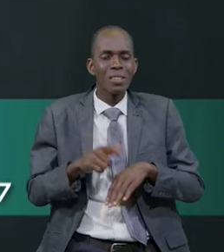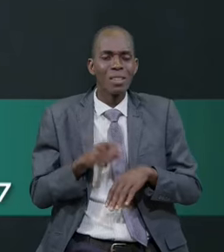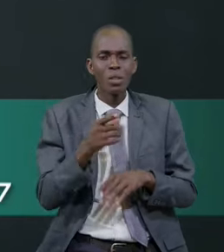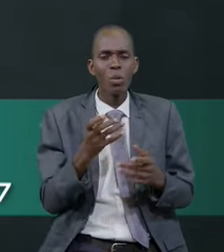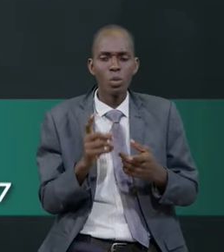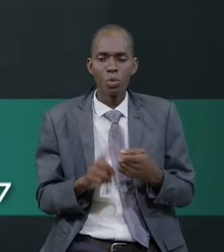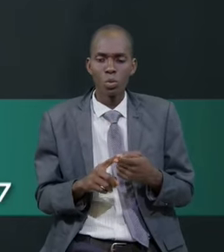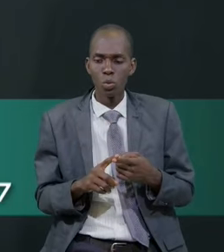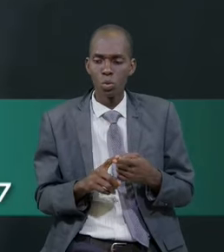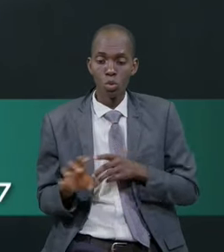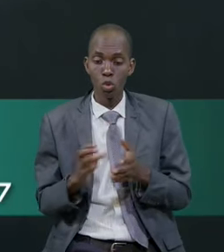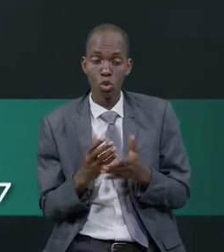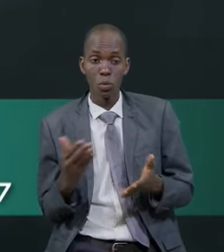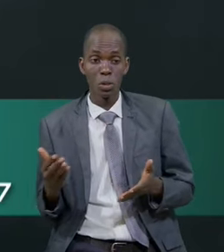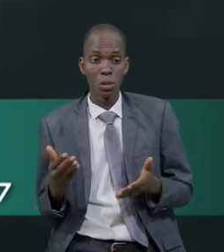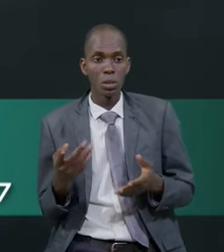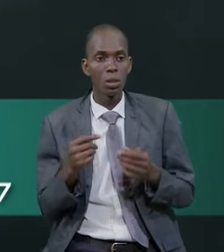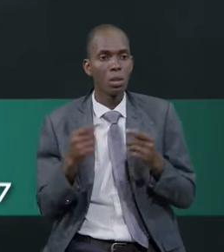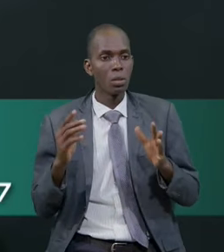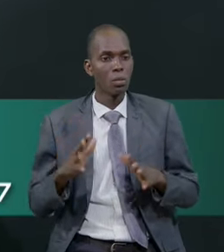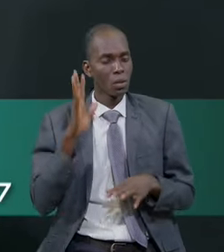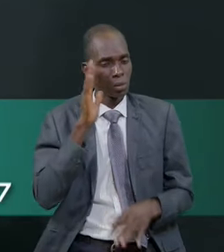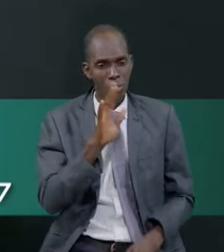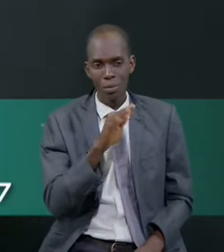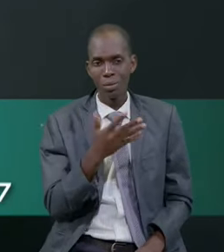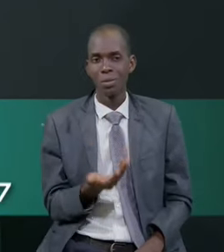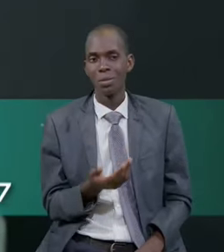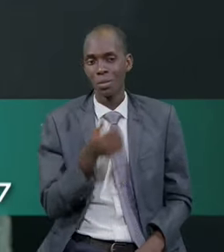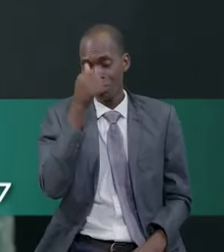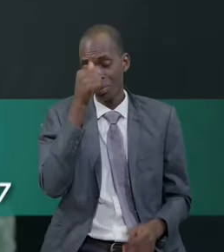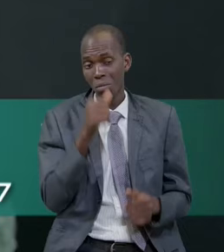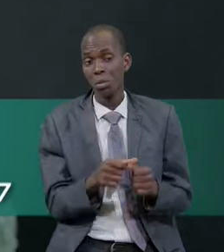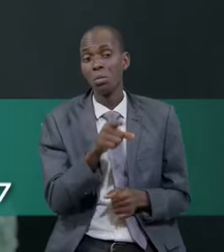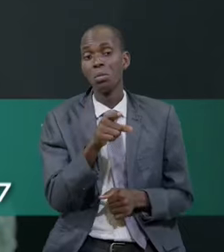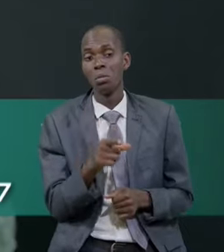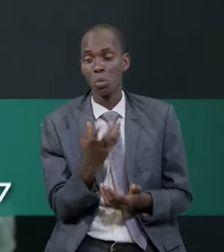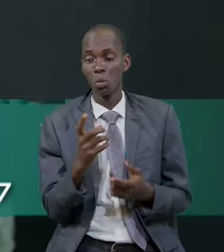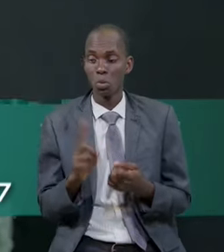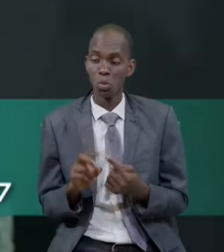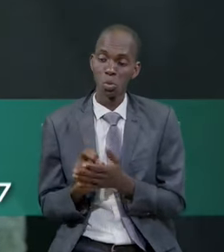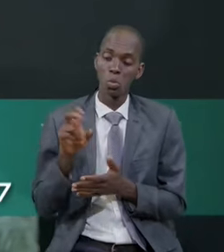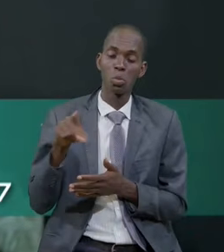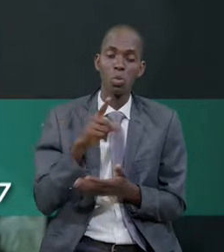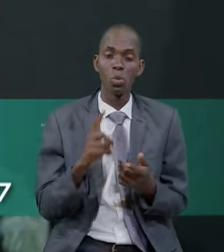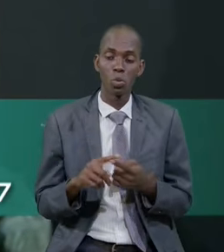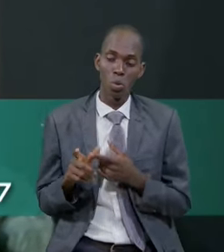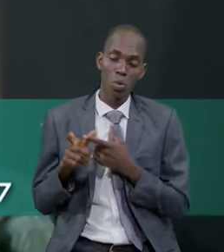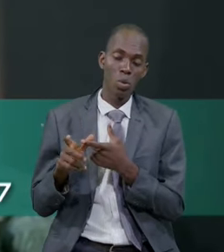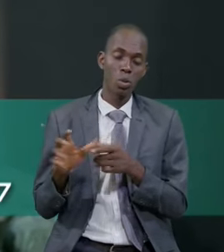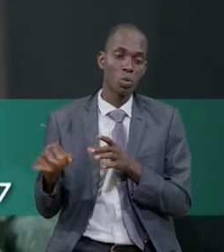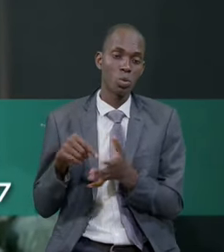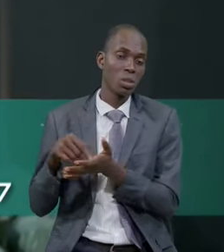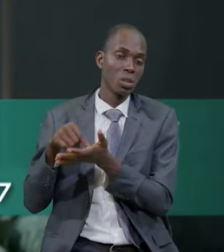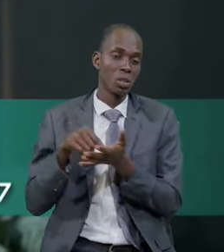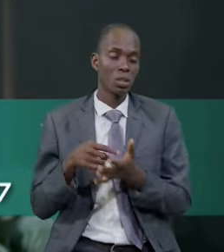le faire, l'ennemi va le rappeler. Toi aussi parmi les gens, tu veux sauter, tu veux courir. Parce que tel